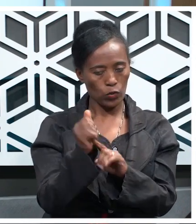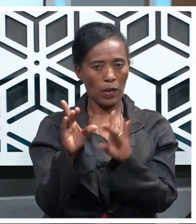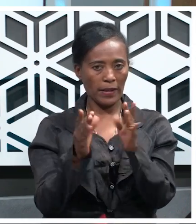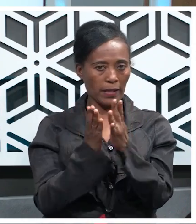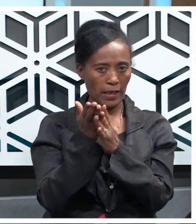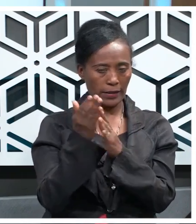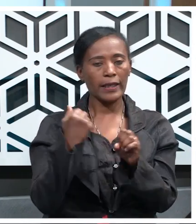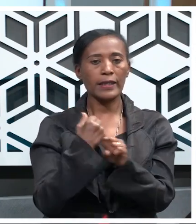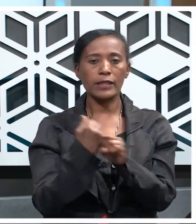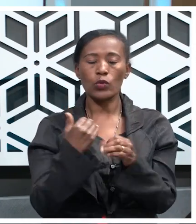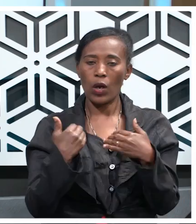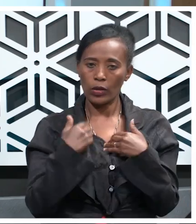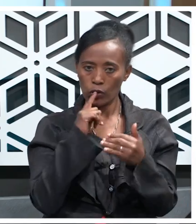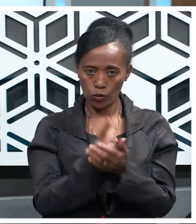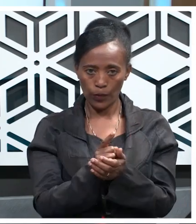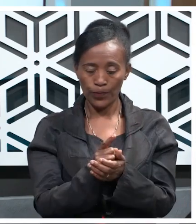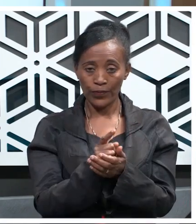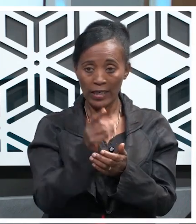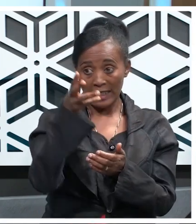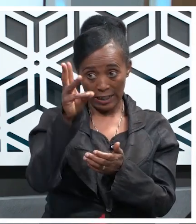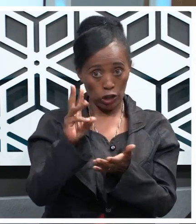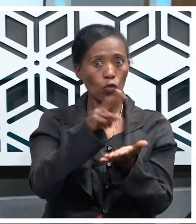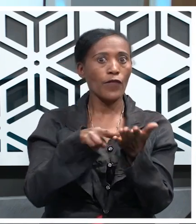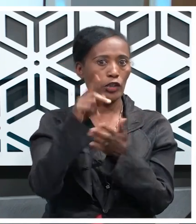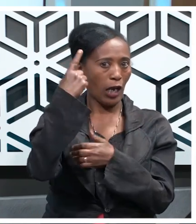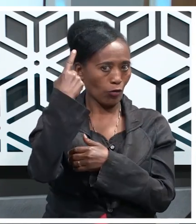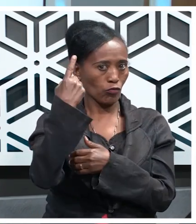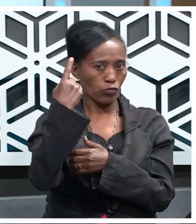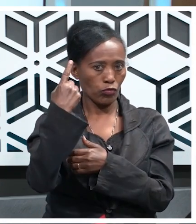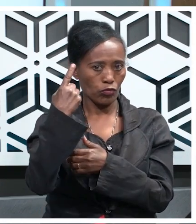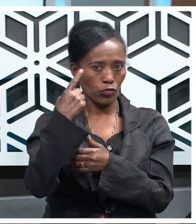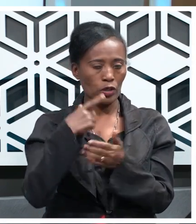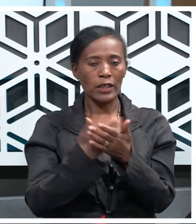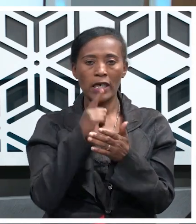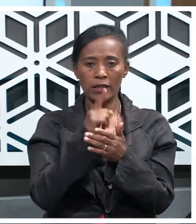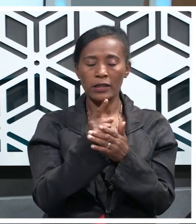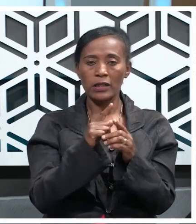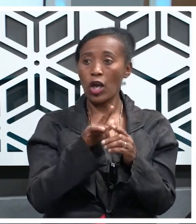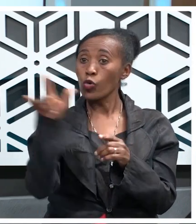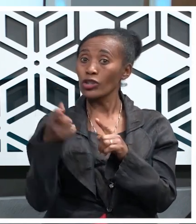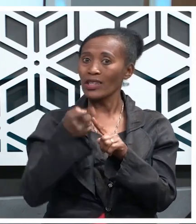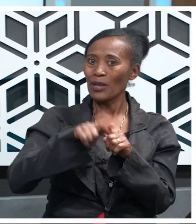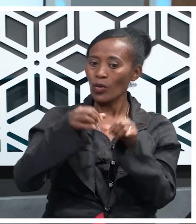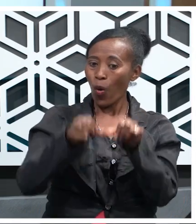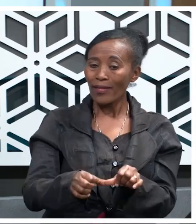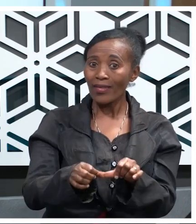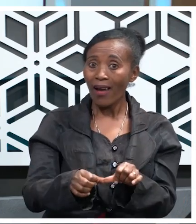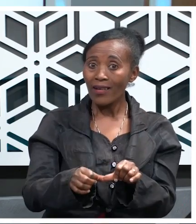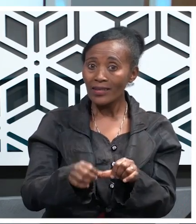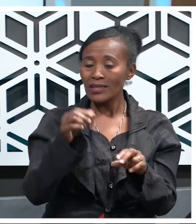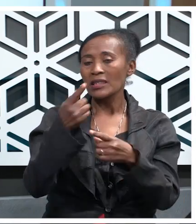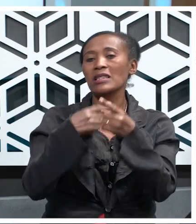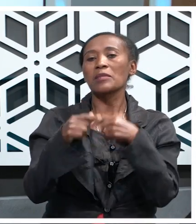እንዲያዙ ከማድረግ አንፃር የተሰሩ ስራዎች አሉ። 6 ኪሎ ዩኒቨርሲቲ አንዱ የከውጭ ተመላሽ በተለይ እንደ ኳራንቲን